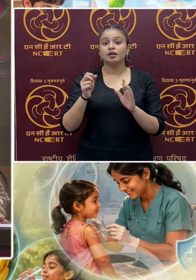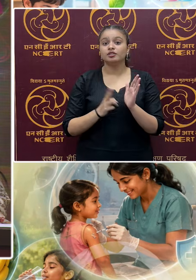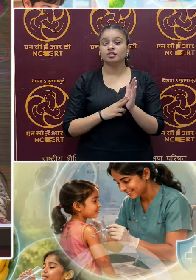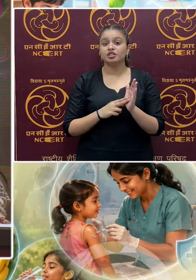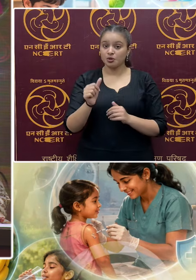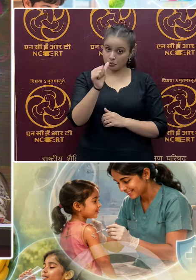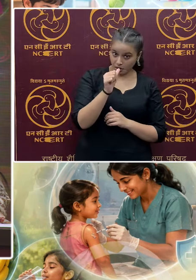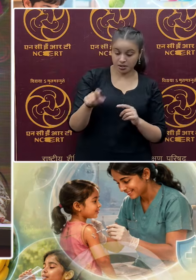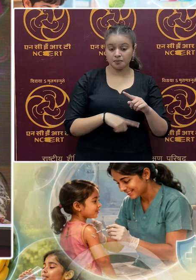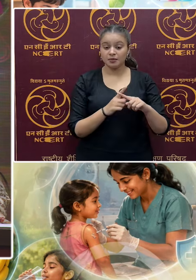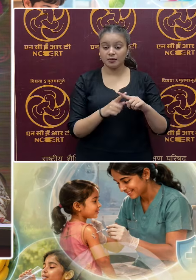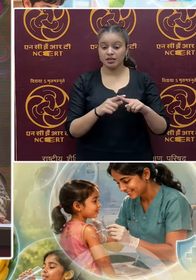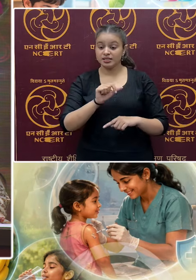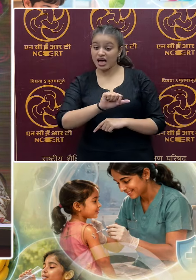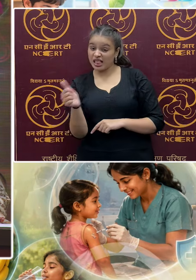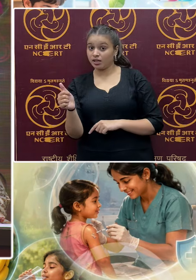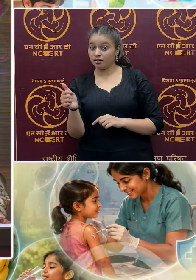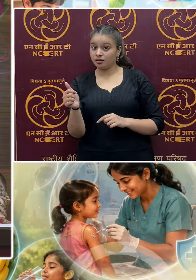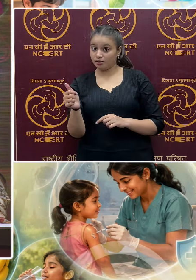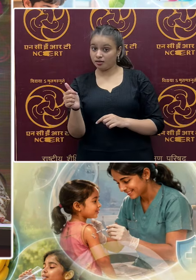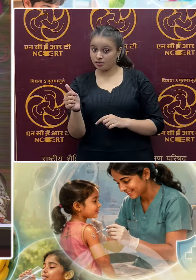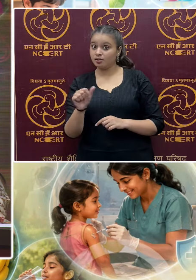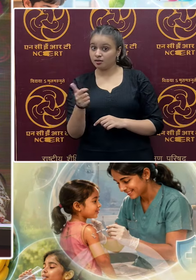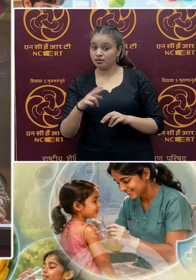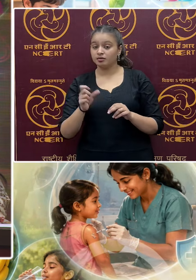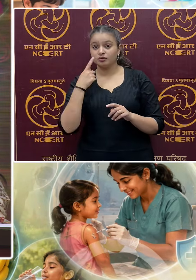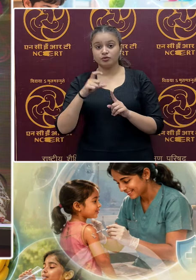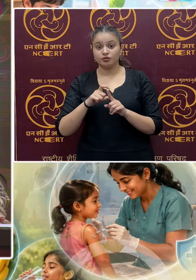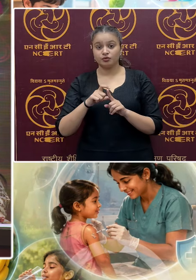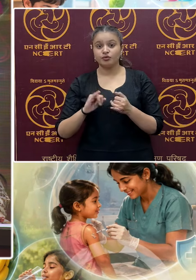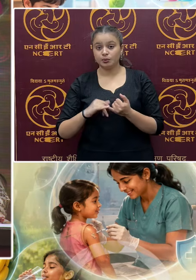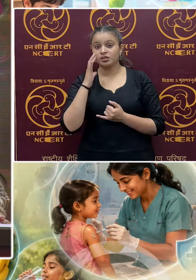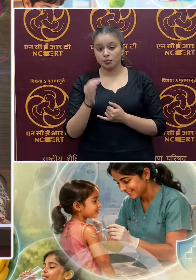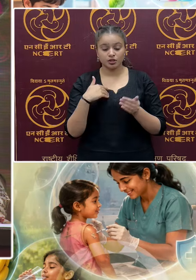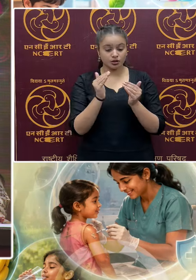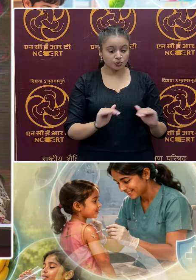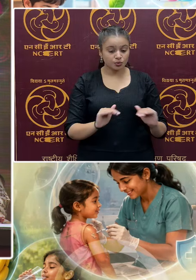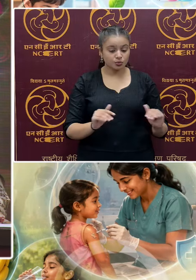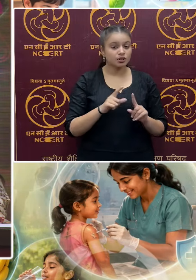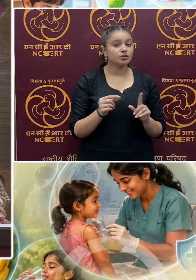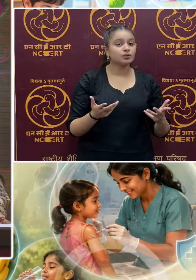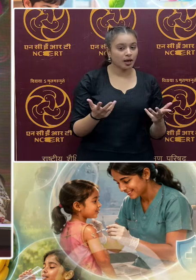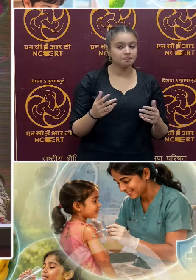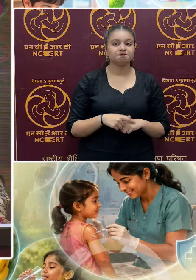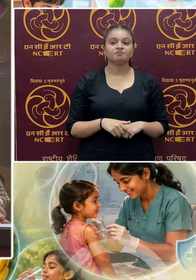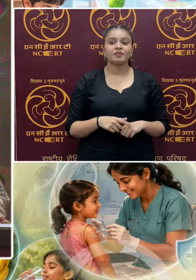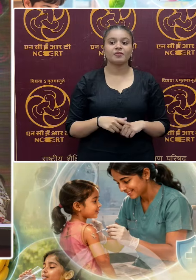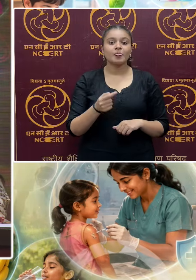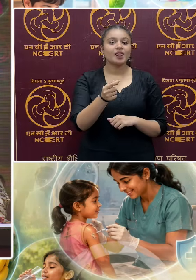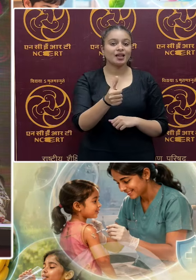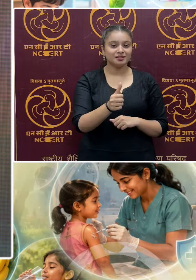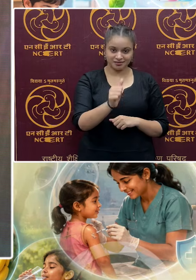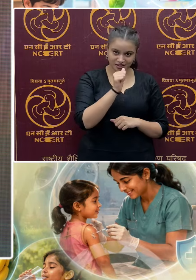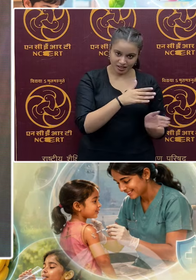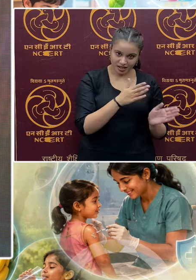अदर न्यूट्रिटिव फ्लूइड्स इज़ इम्पॉर्टेंट। सो बच्चे क्या कर रहे हैं कि वो कोला ड्रिंक्स पी रहे